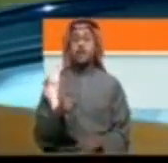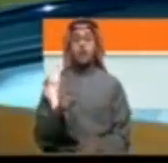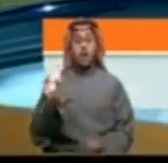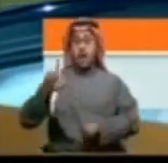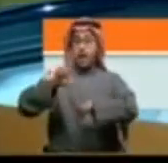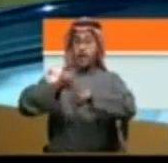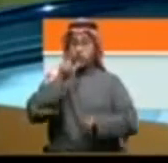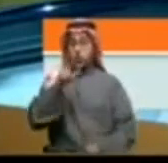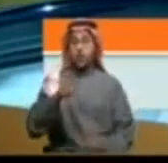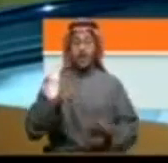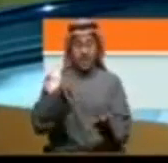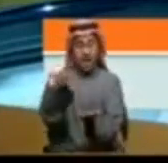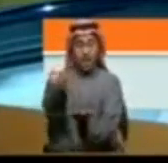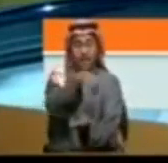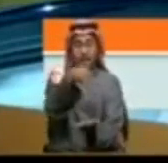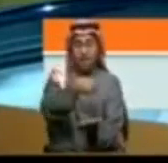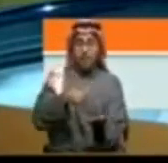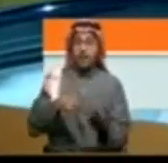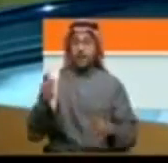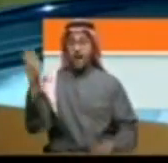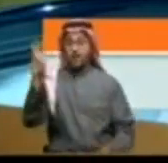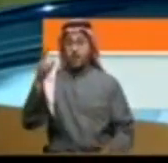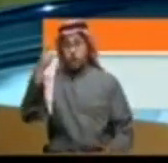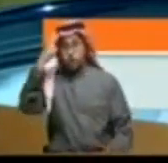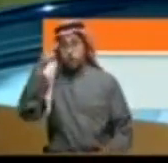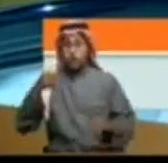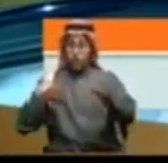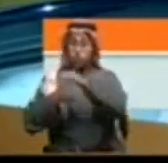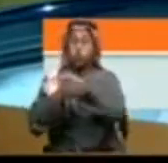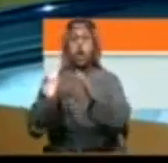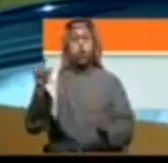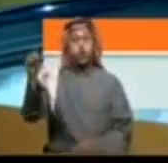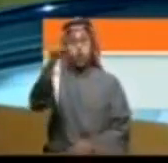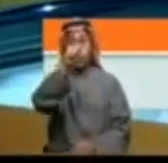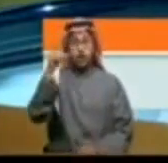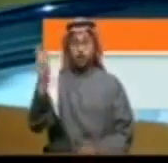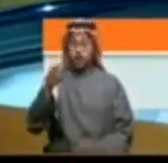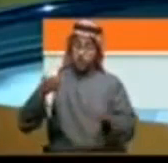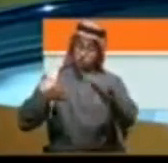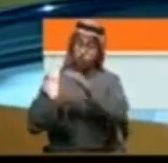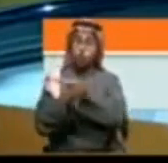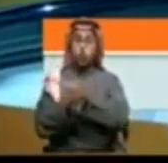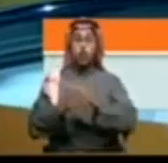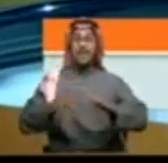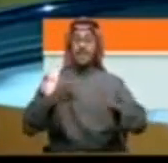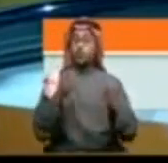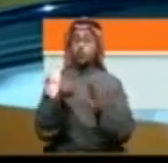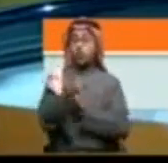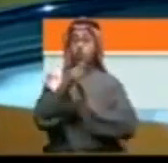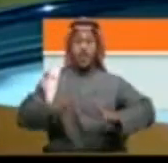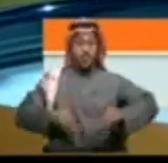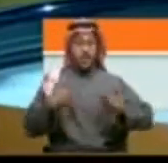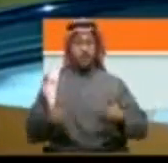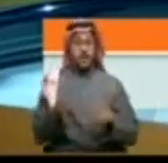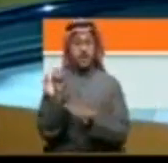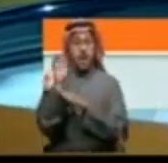المجمعات تعد منصة تسمح للشركات السعودية والعالمية المتخصصة في قطاع الترفيه بعرض